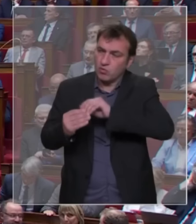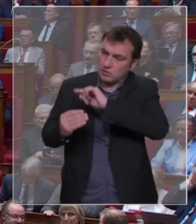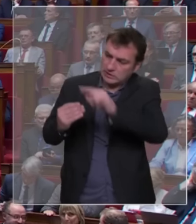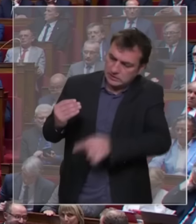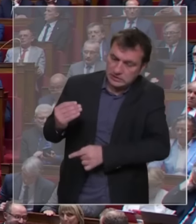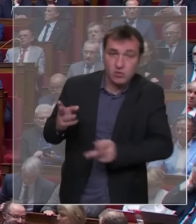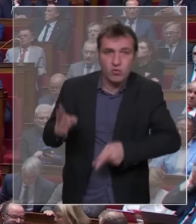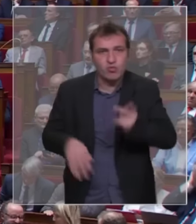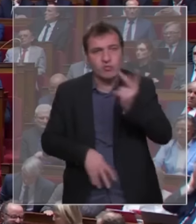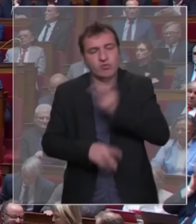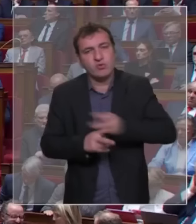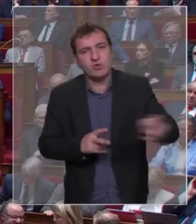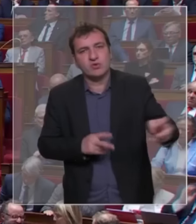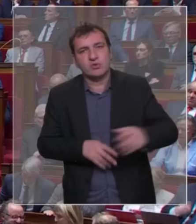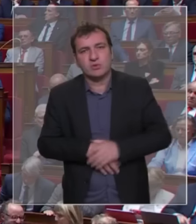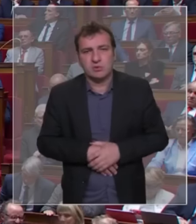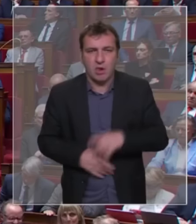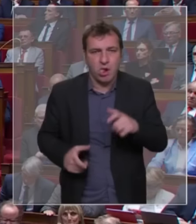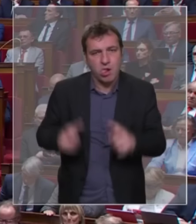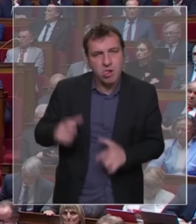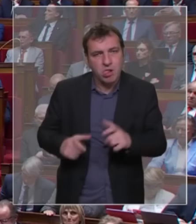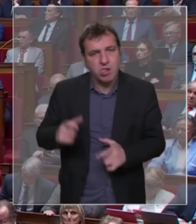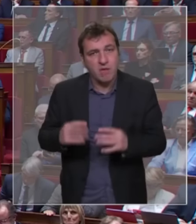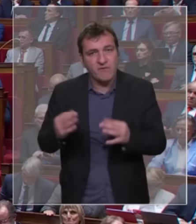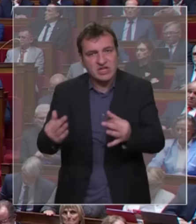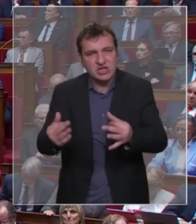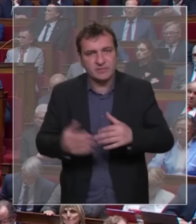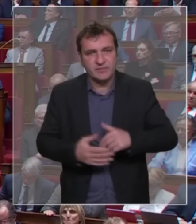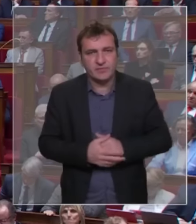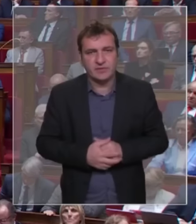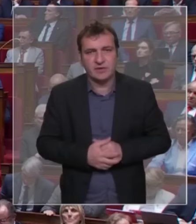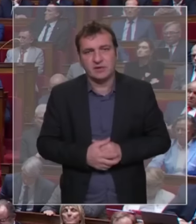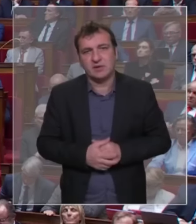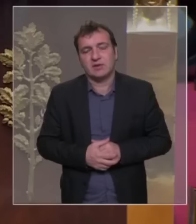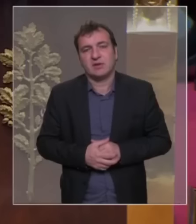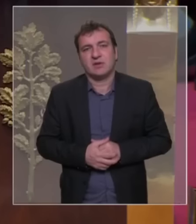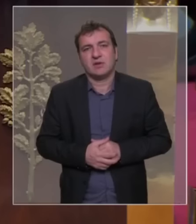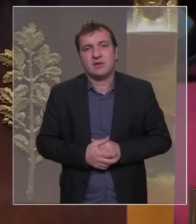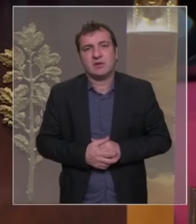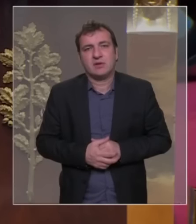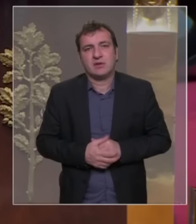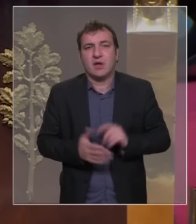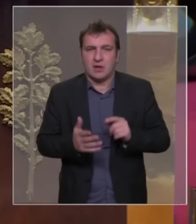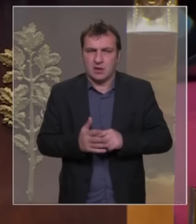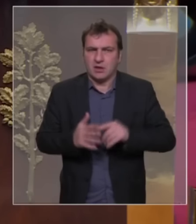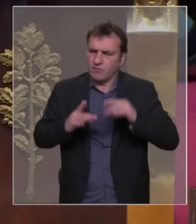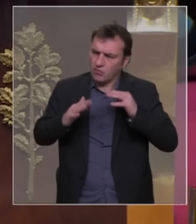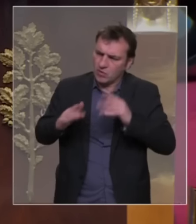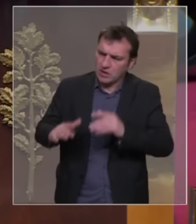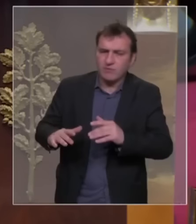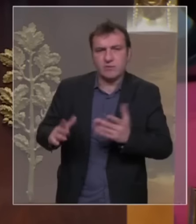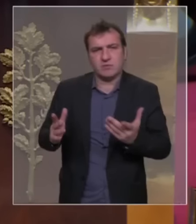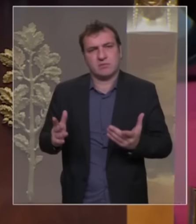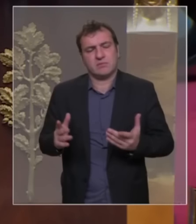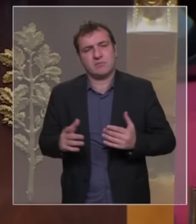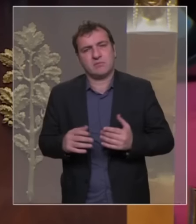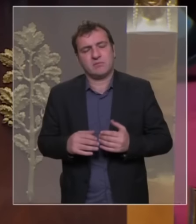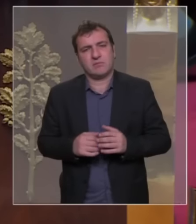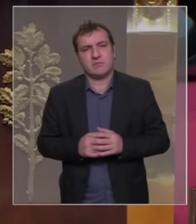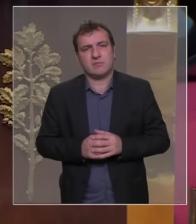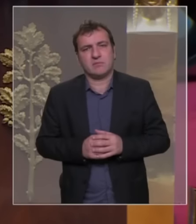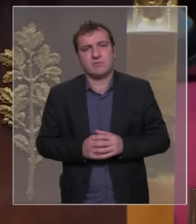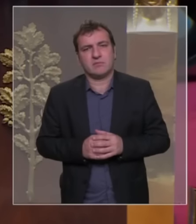plus dangereux, instable, fragile, et d'être influent dans ce monde. Je